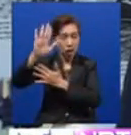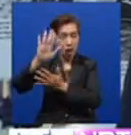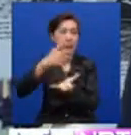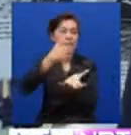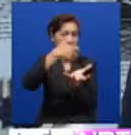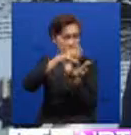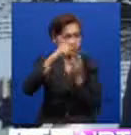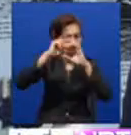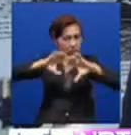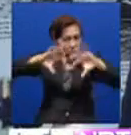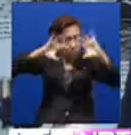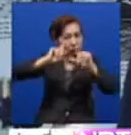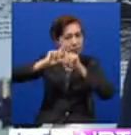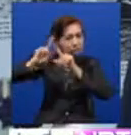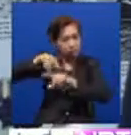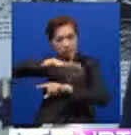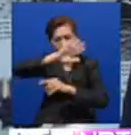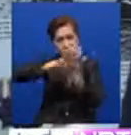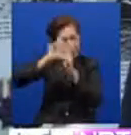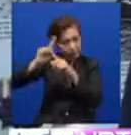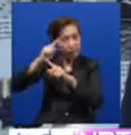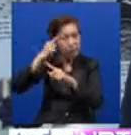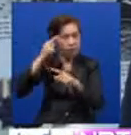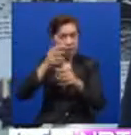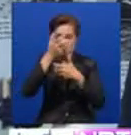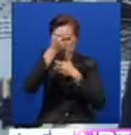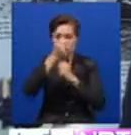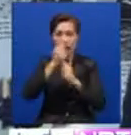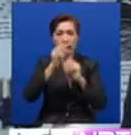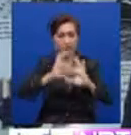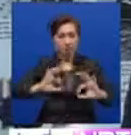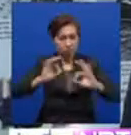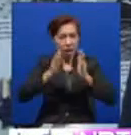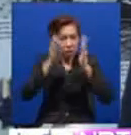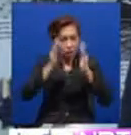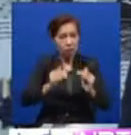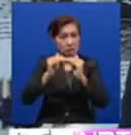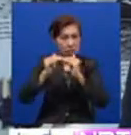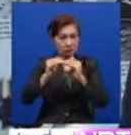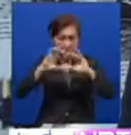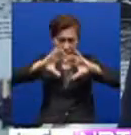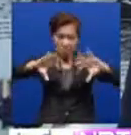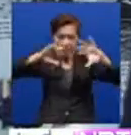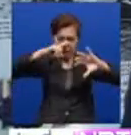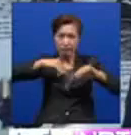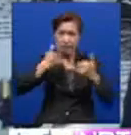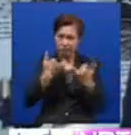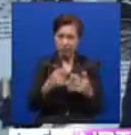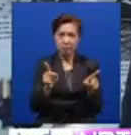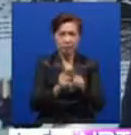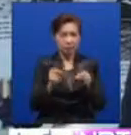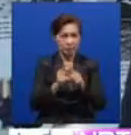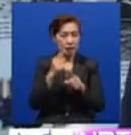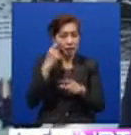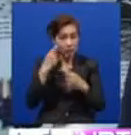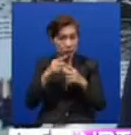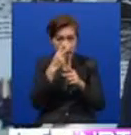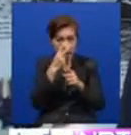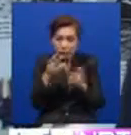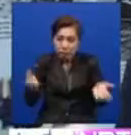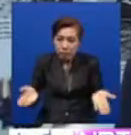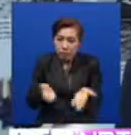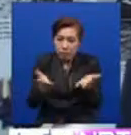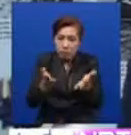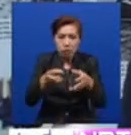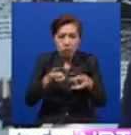ความสำคัญกับเรื่องสิทธิมนุษยชนเป็นอย่างมากรวมถึงรัฐบาลชุดปัจจุบันด้วยจะเห็นได้จากที่มีการสนับสนุนกลไกต่าง